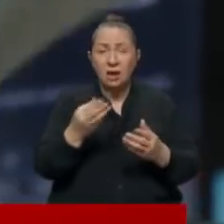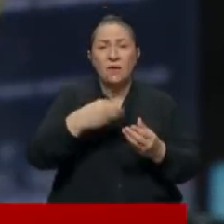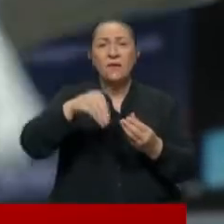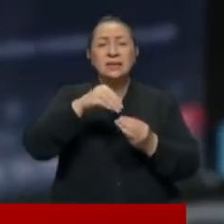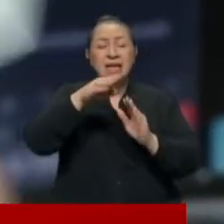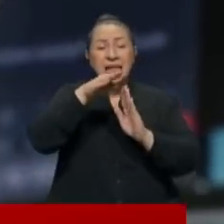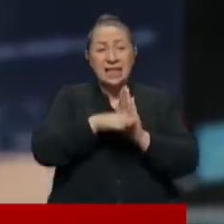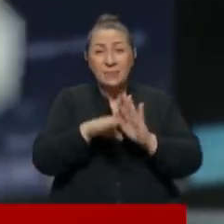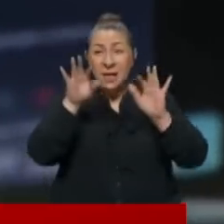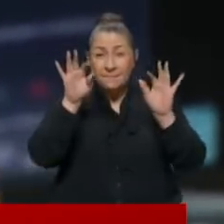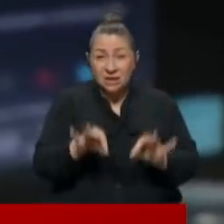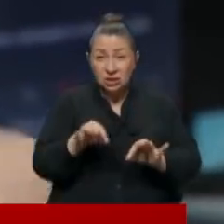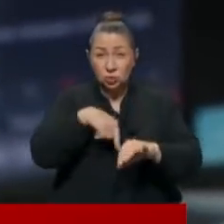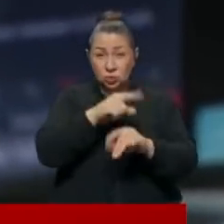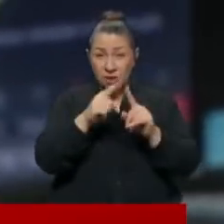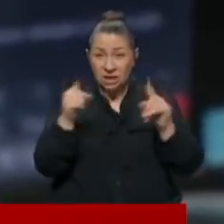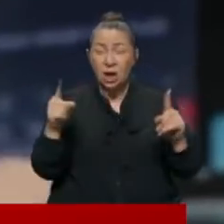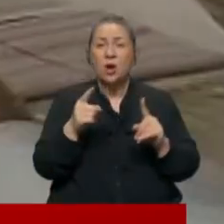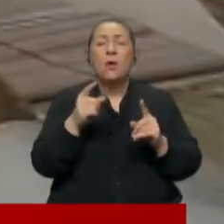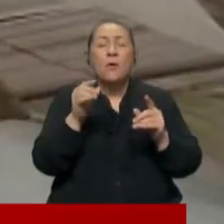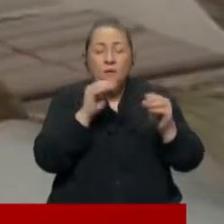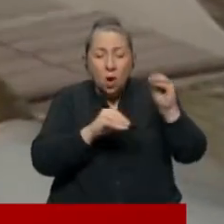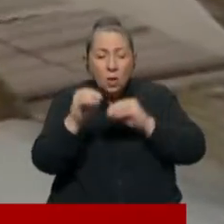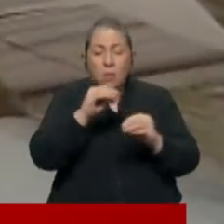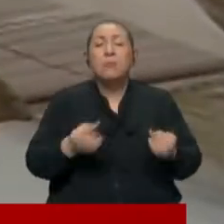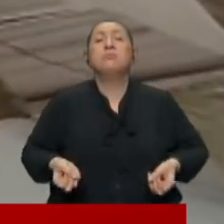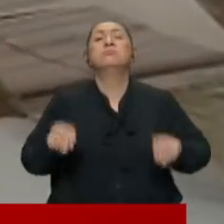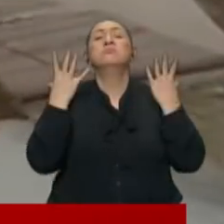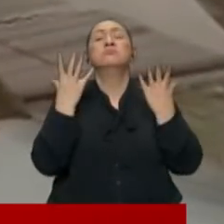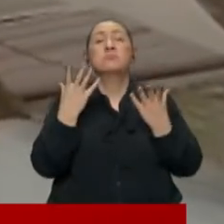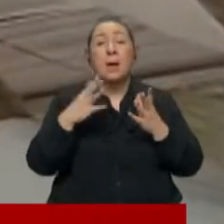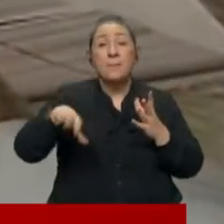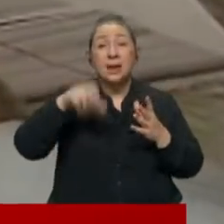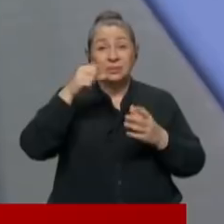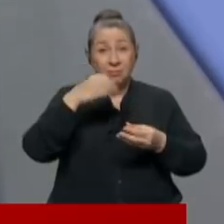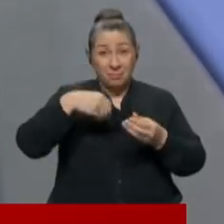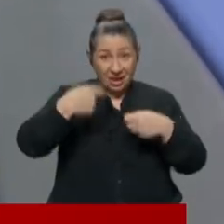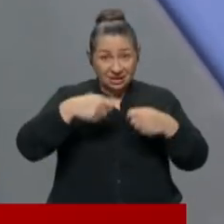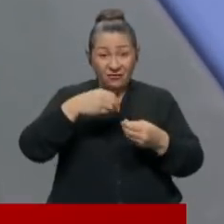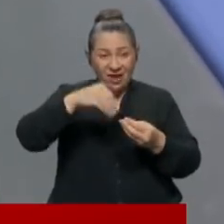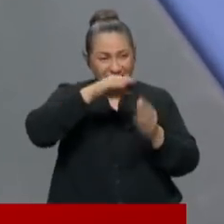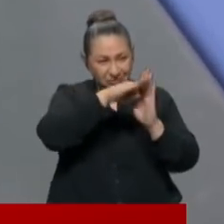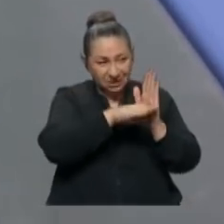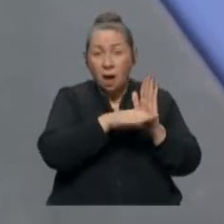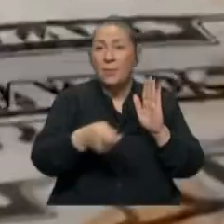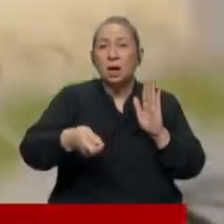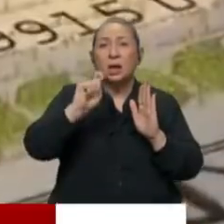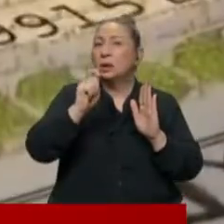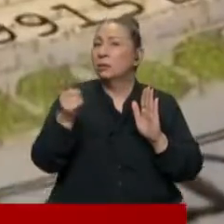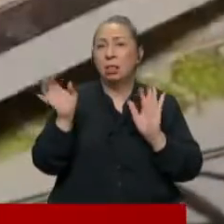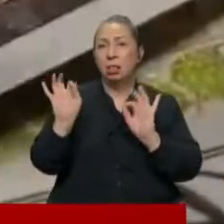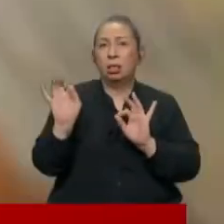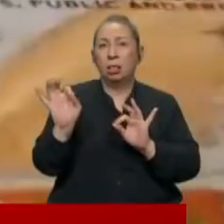faiz indirilmesi ile başlayan süreçte formüller tutmadı uzmanlara göre Merkez Bankası faiz indirdi ama kredilere